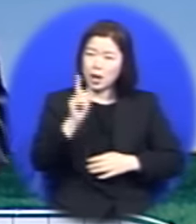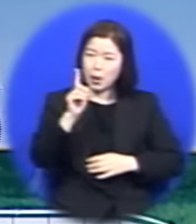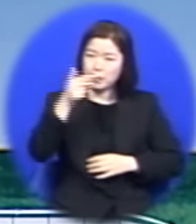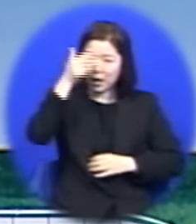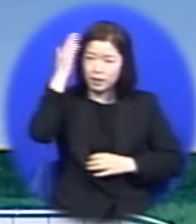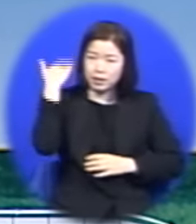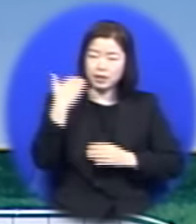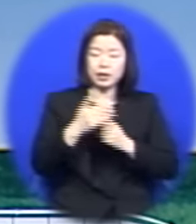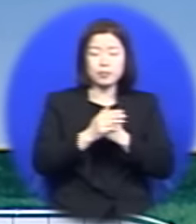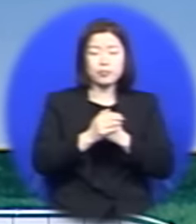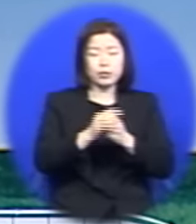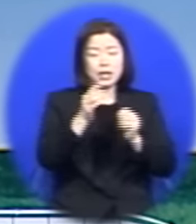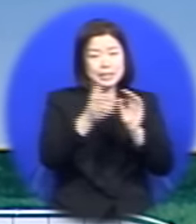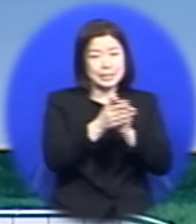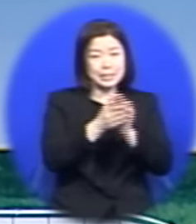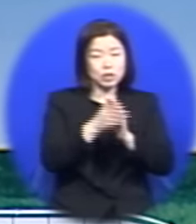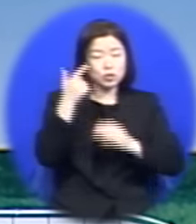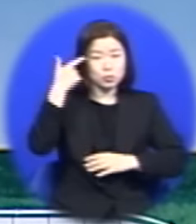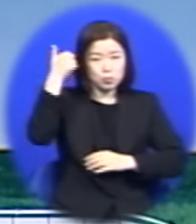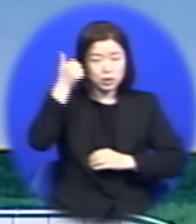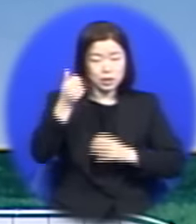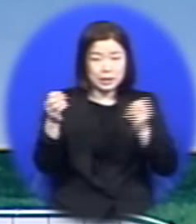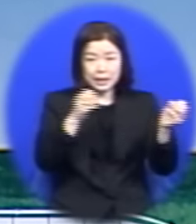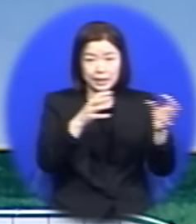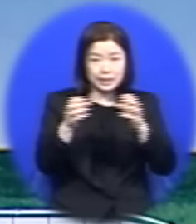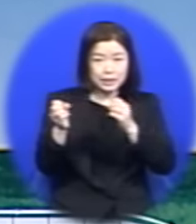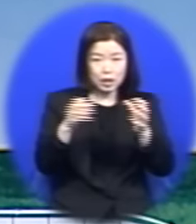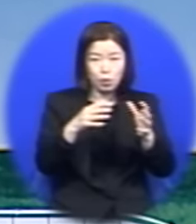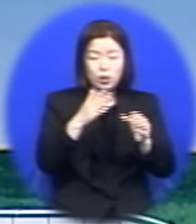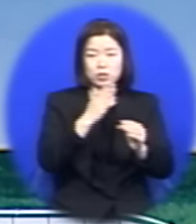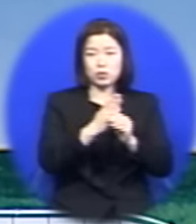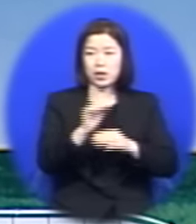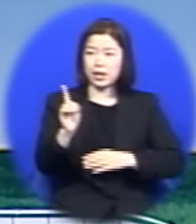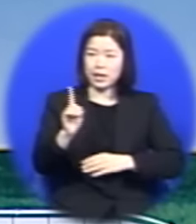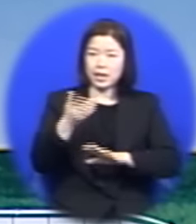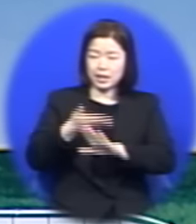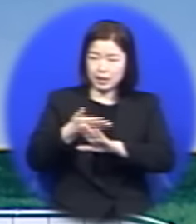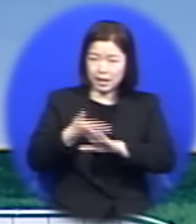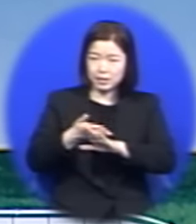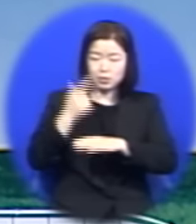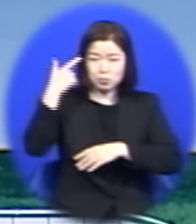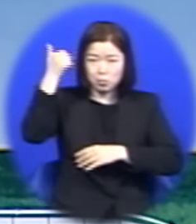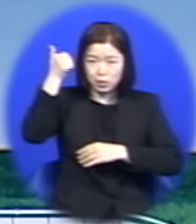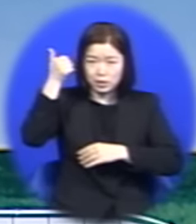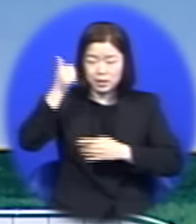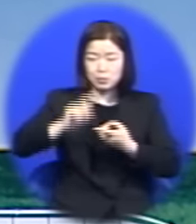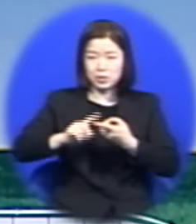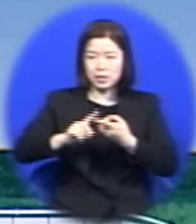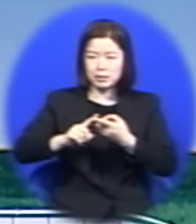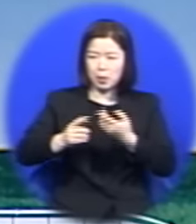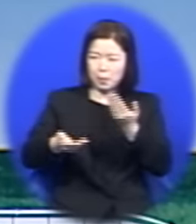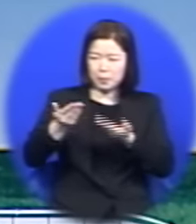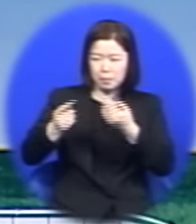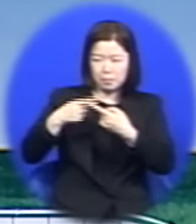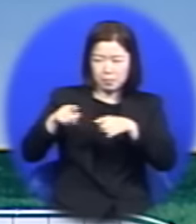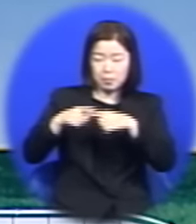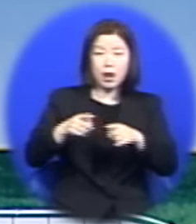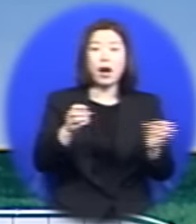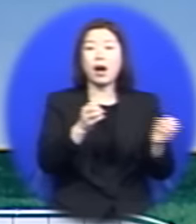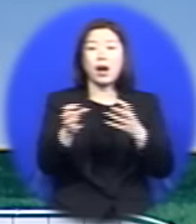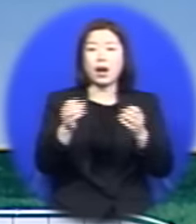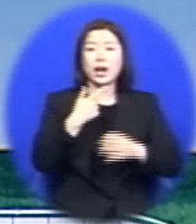친구 목사님들과 이야기를 나누다가 어느 목사님 한 분에 대해서 이야기를 아주 비판적인 이야기를